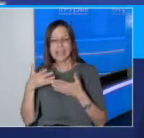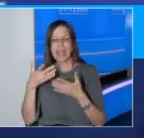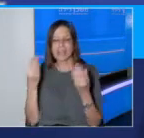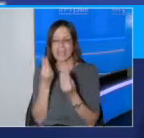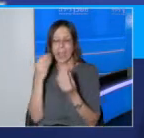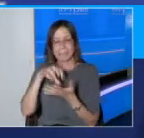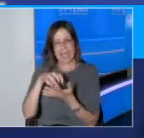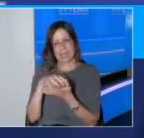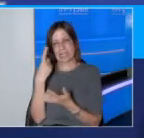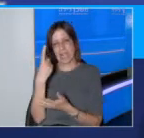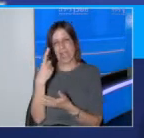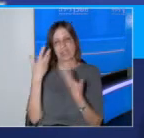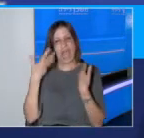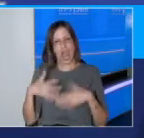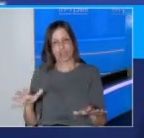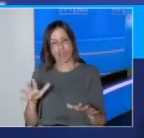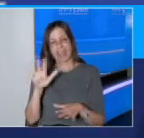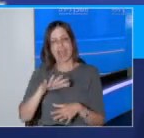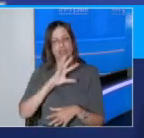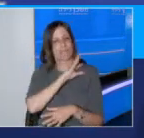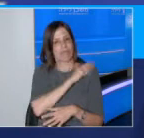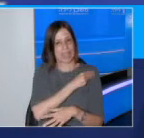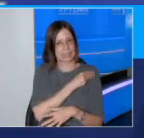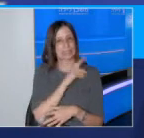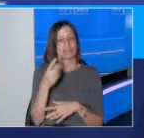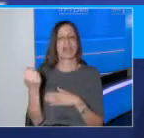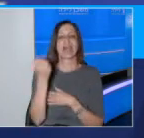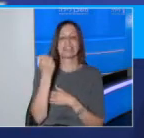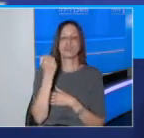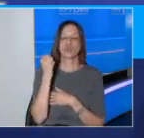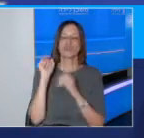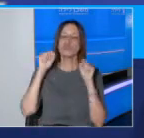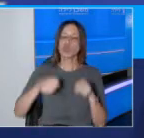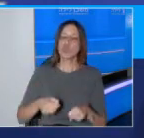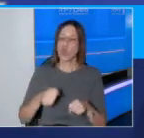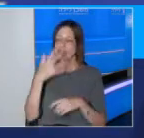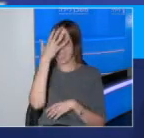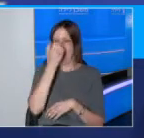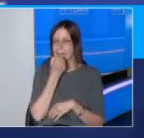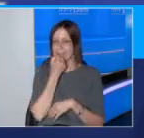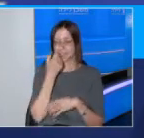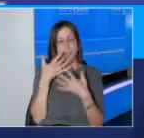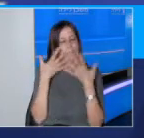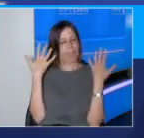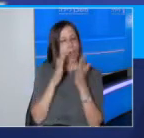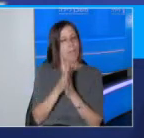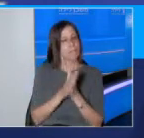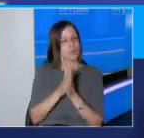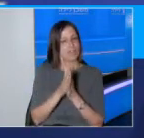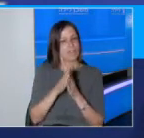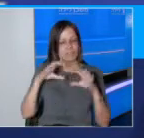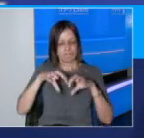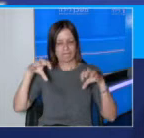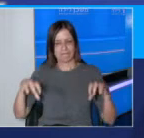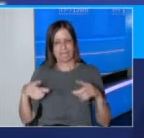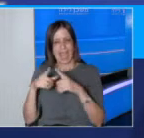מרכזי אחד, החלשת הרשות הפלסטינית וחיזוק שלטון החמאס. ברורה המוטיבציה לפצל בין